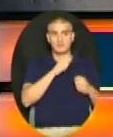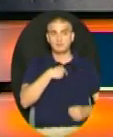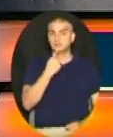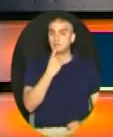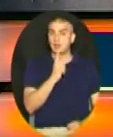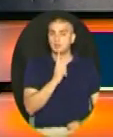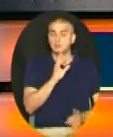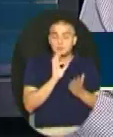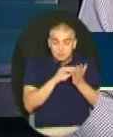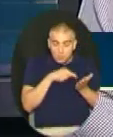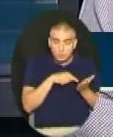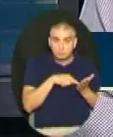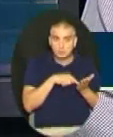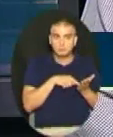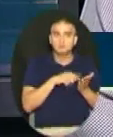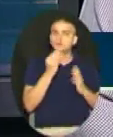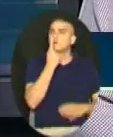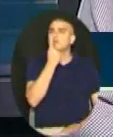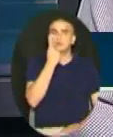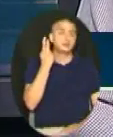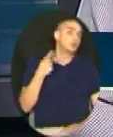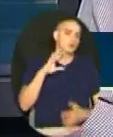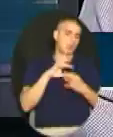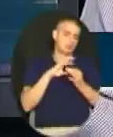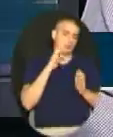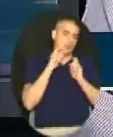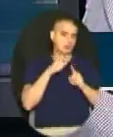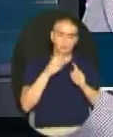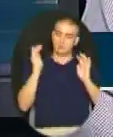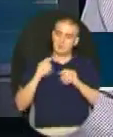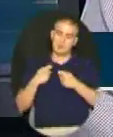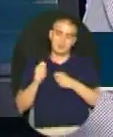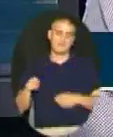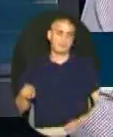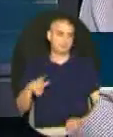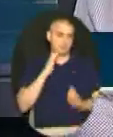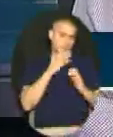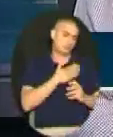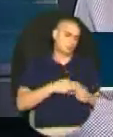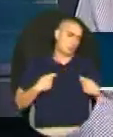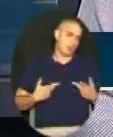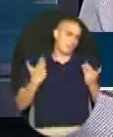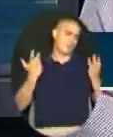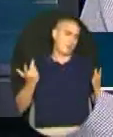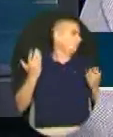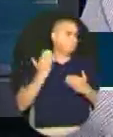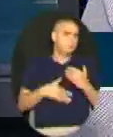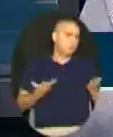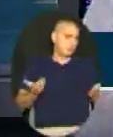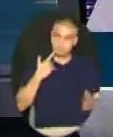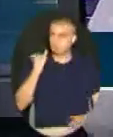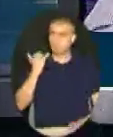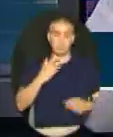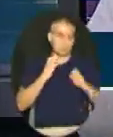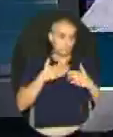חייב להגיד על הנקודה הזו שיש דבר אחד שהוא יותר קשור דווקא לתקשורת ופחות לחברי הכנסת. התקשורת רוצה למכור. בסופו של דבר. נכון. תקשורת